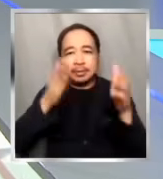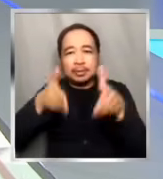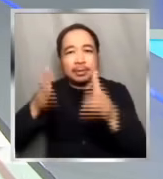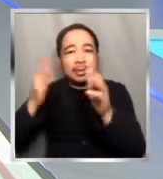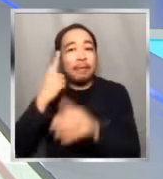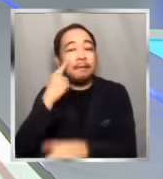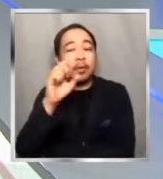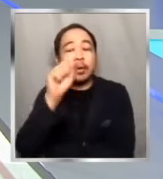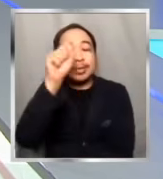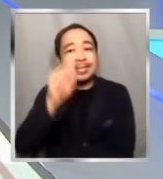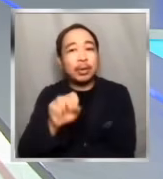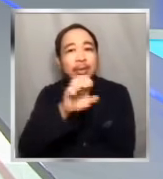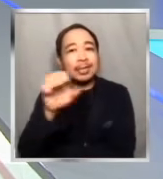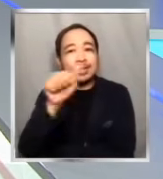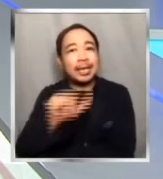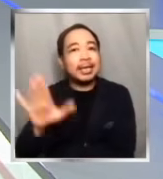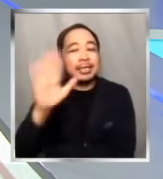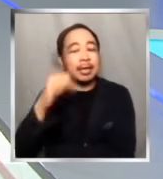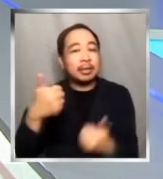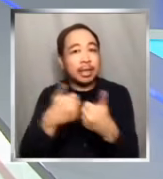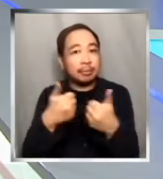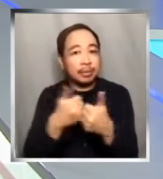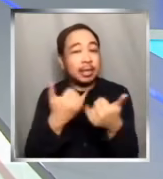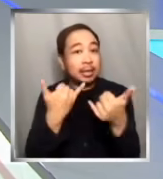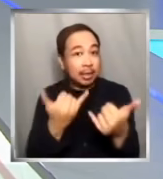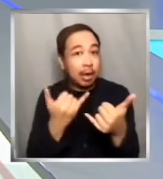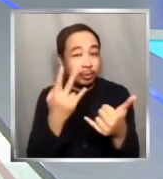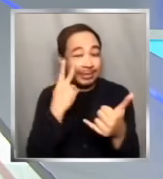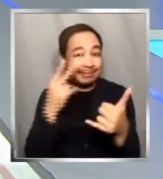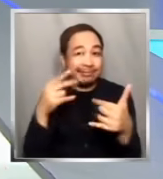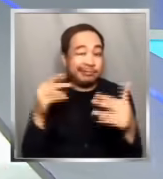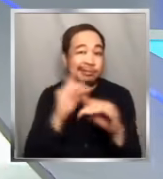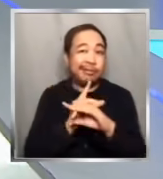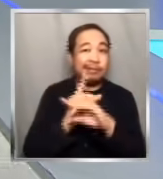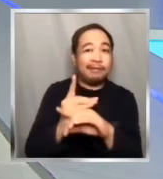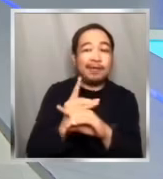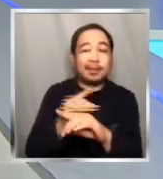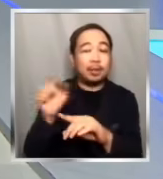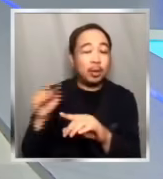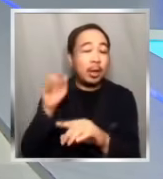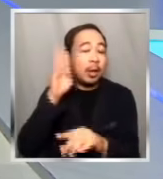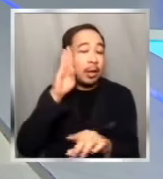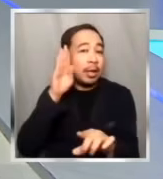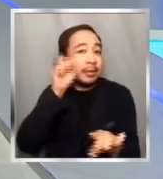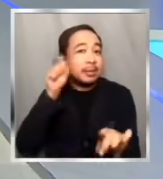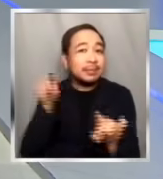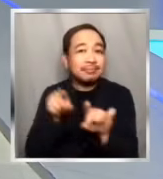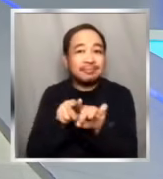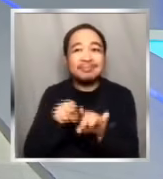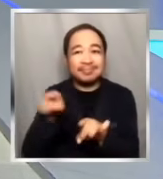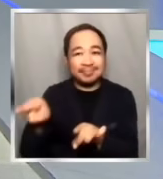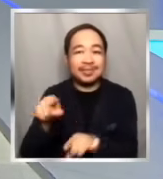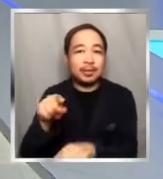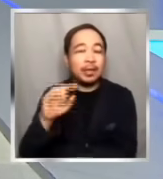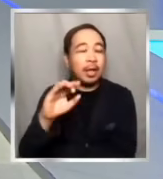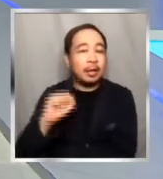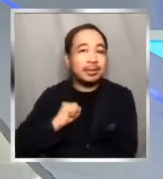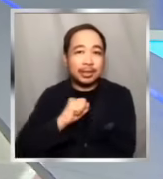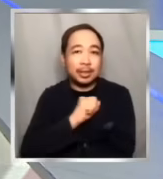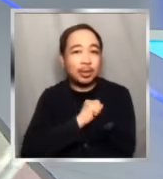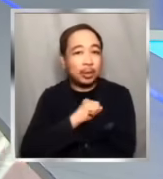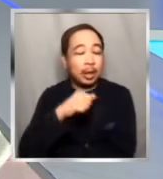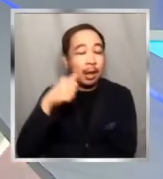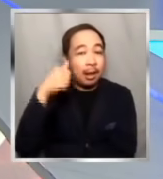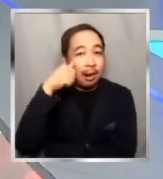Cayetano, kapatid ni dating House Speaker Alan Peter Cayetano, na namuno noon sa Philippine Southeast Asian Games